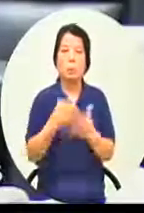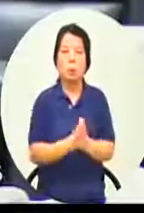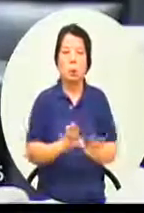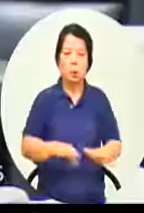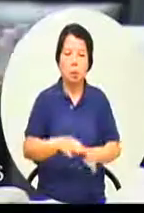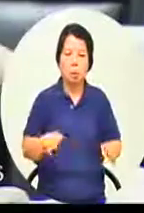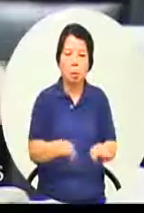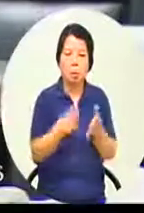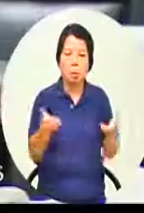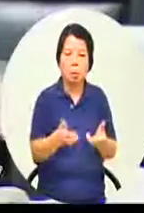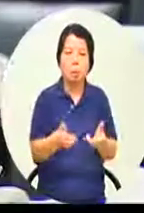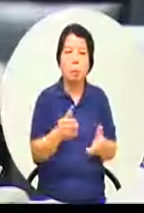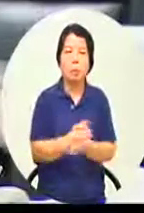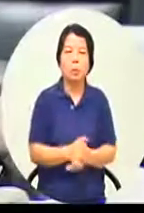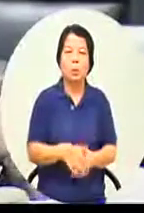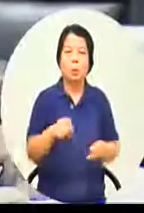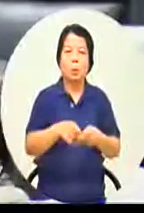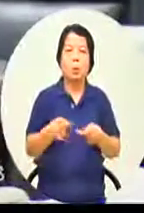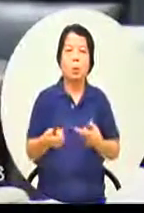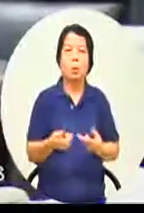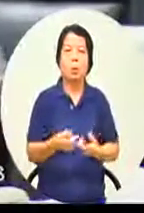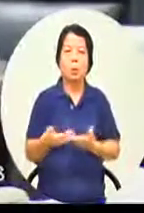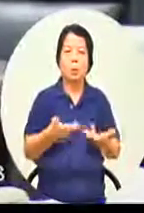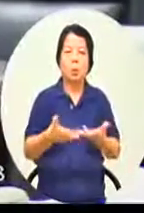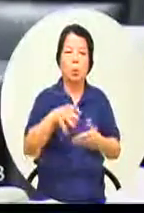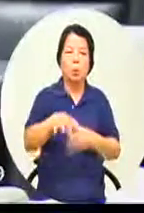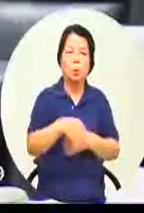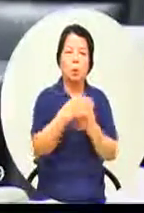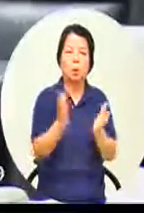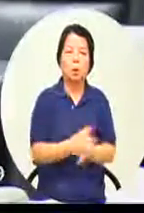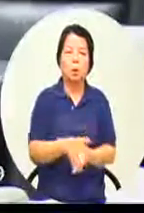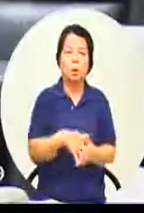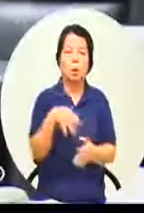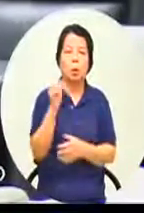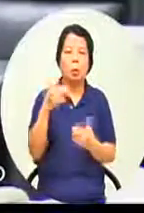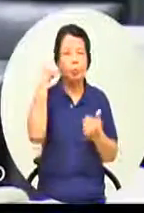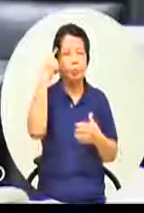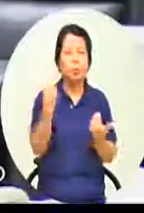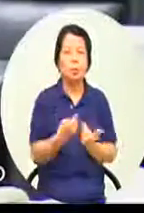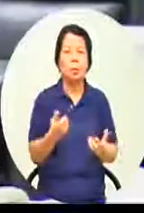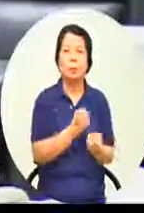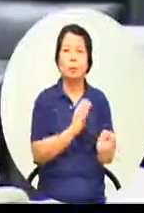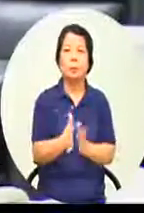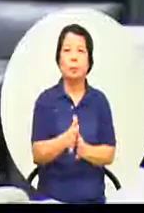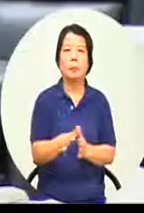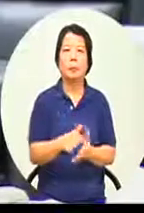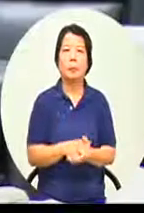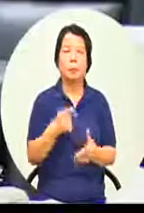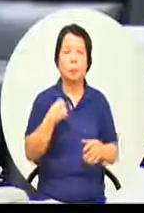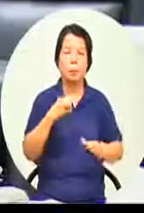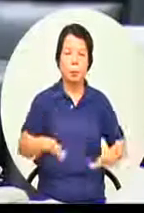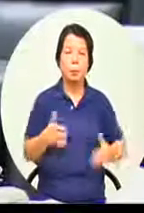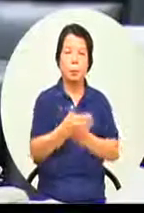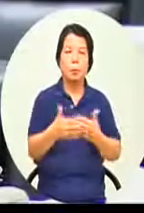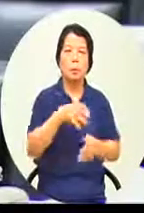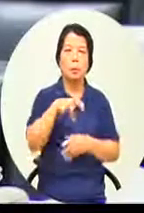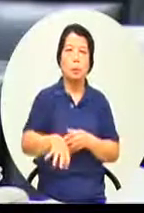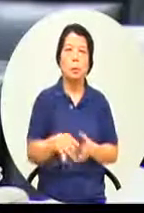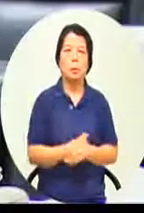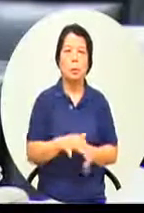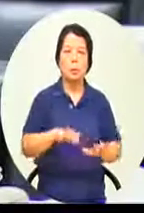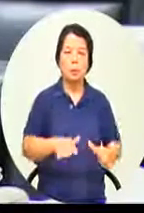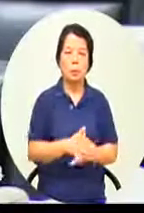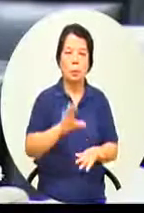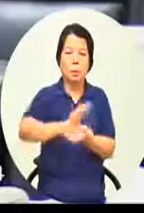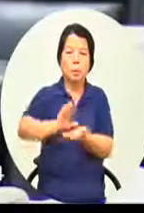路，公务局如果不答应也是没办法，但是这个部我会来努力，只是说现阶段请交通局你要怎么规划这个停车格的